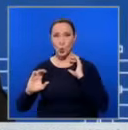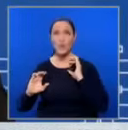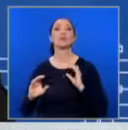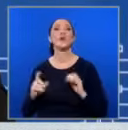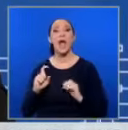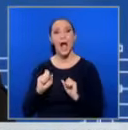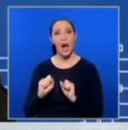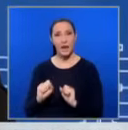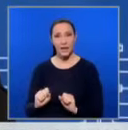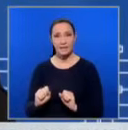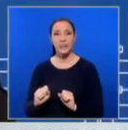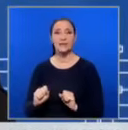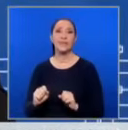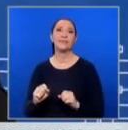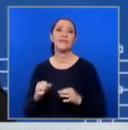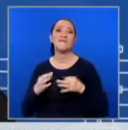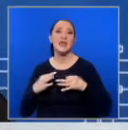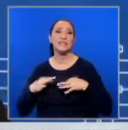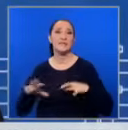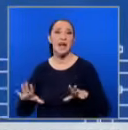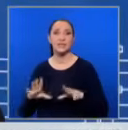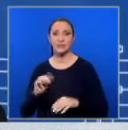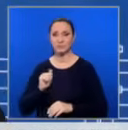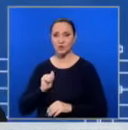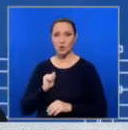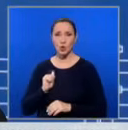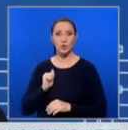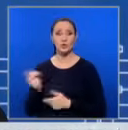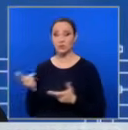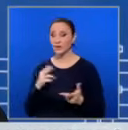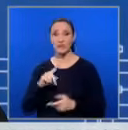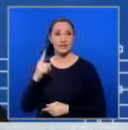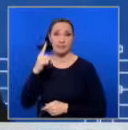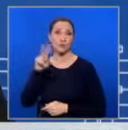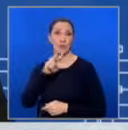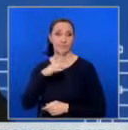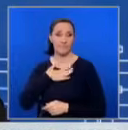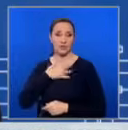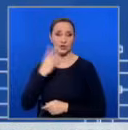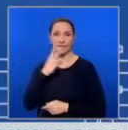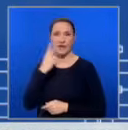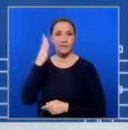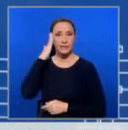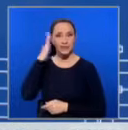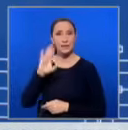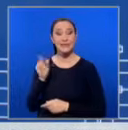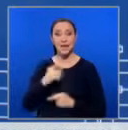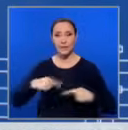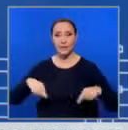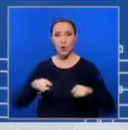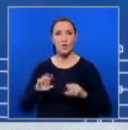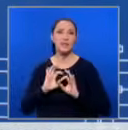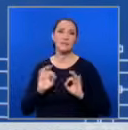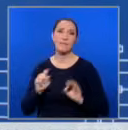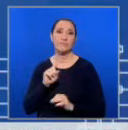за диверсификация и сигурност на доставките не само за нашите две страни, но и за целият регион. И